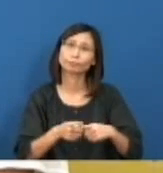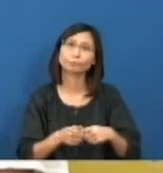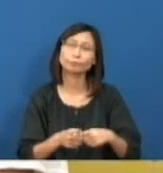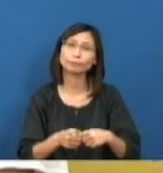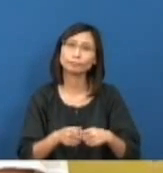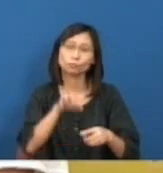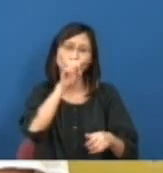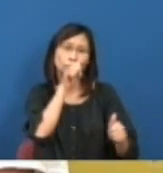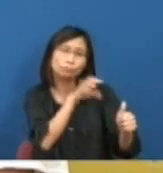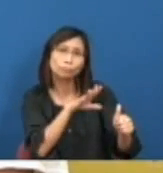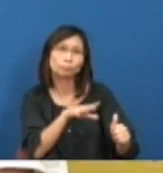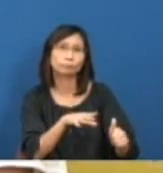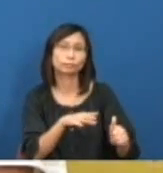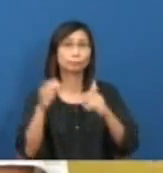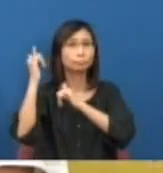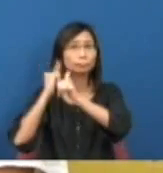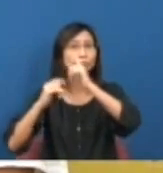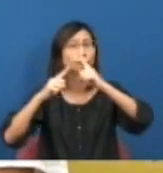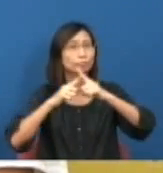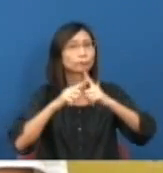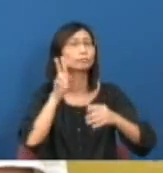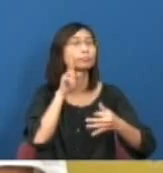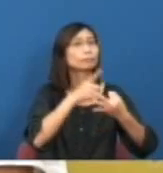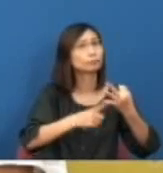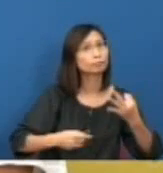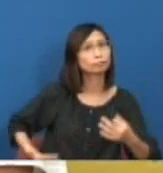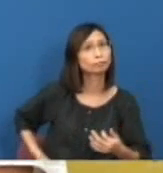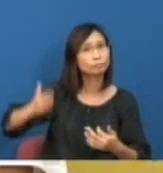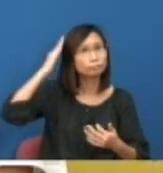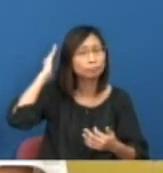論一個歷史人物嘅時候，好似司徒